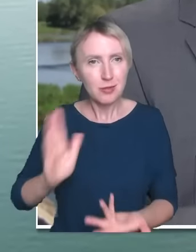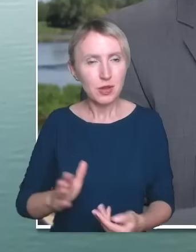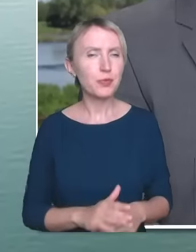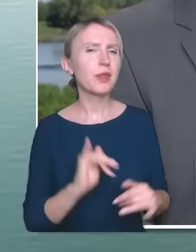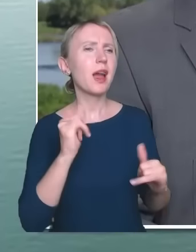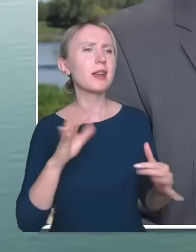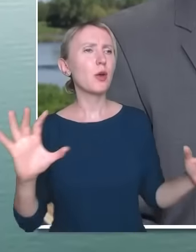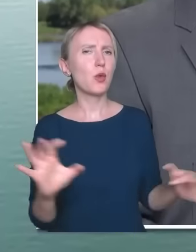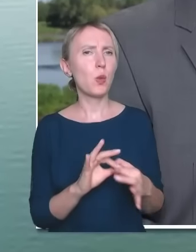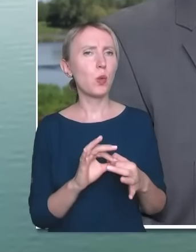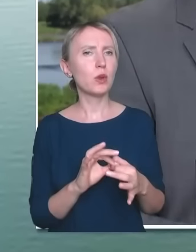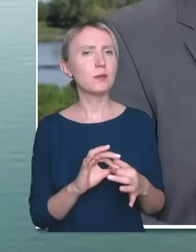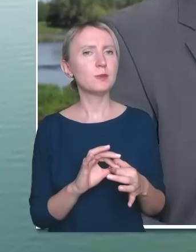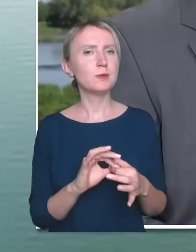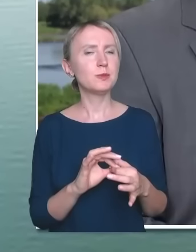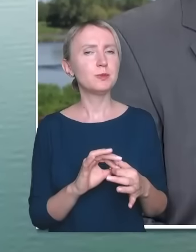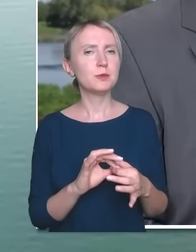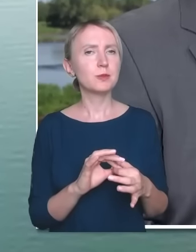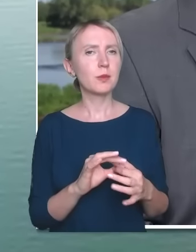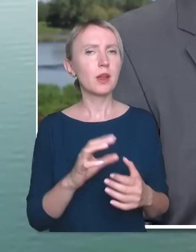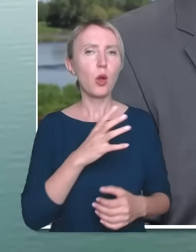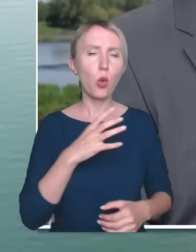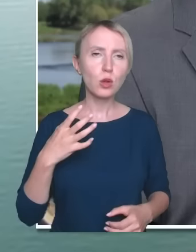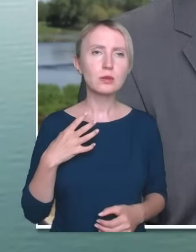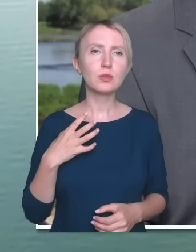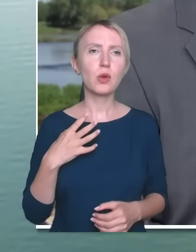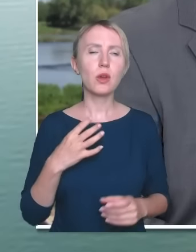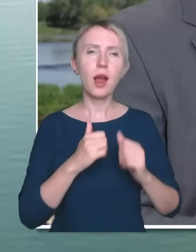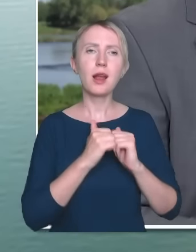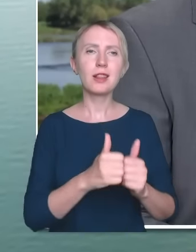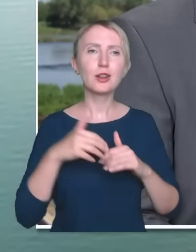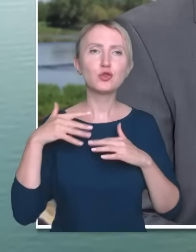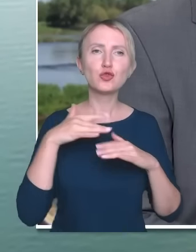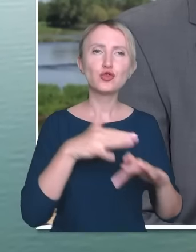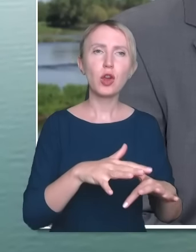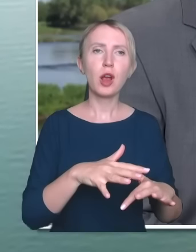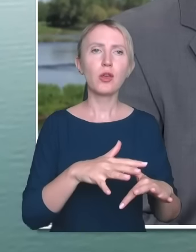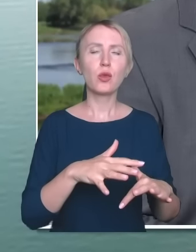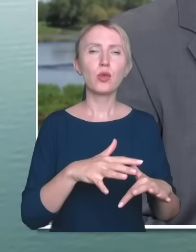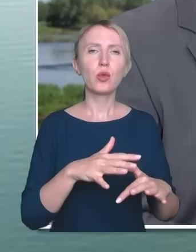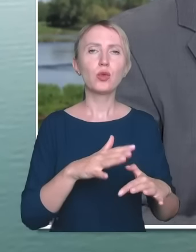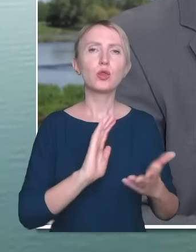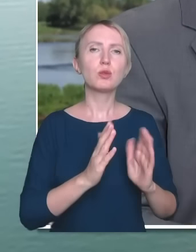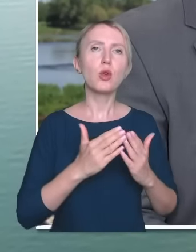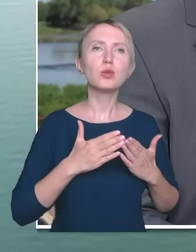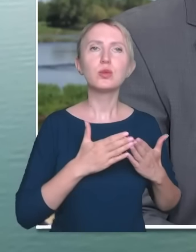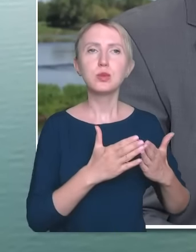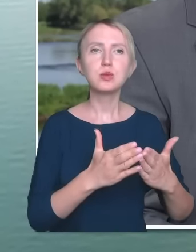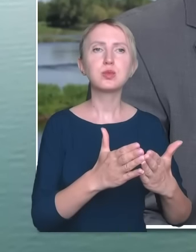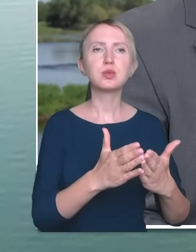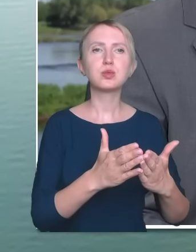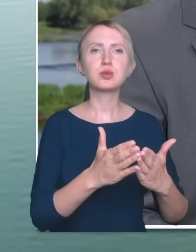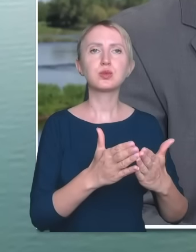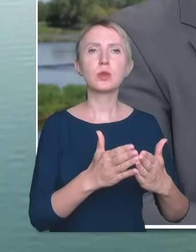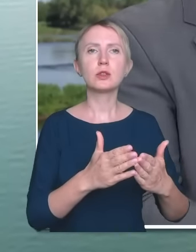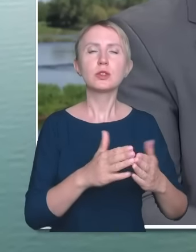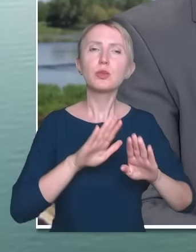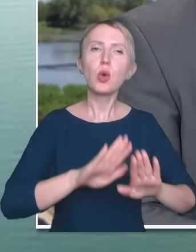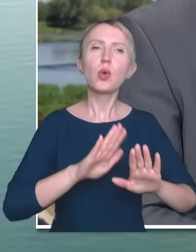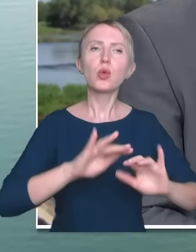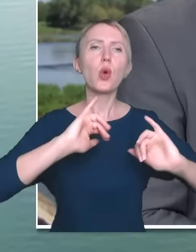tę no, gospodarczą rolę rzeki jako środka transportu z tym, żeby ją chronić?